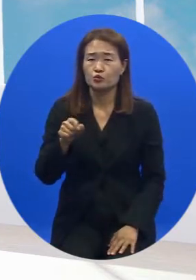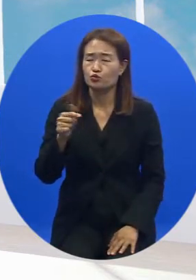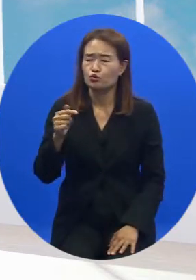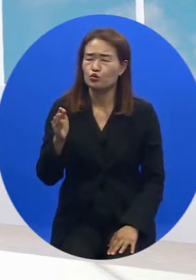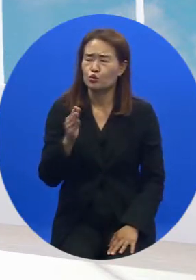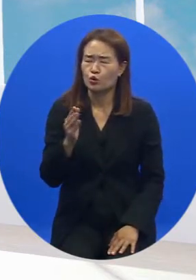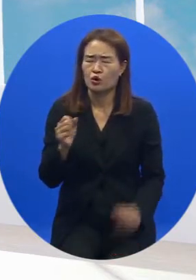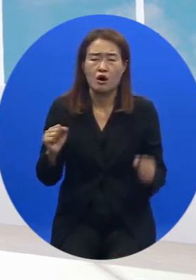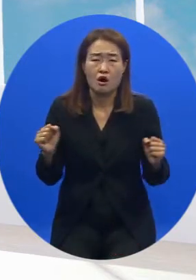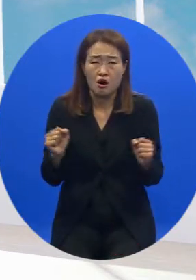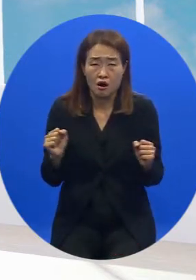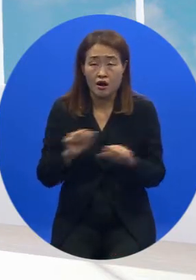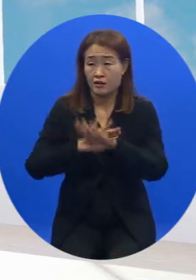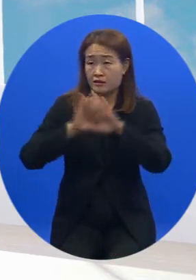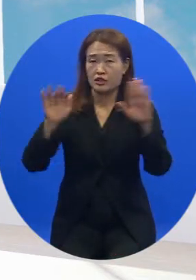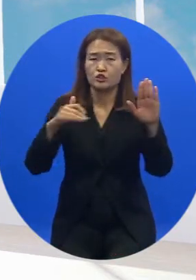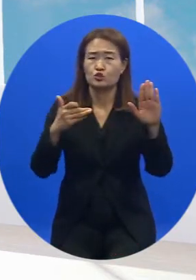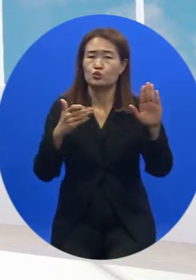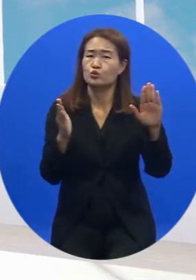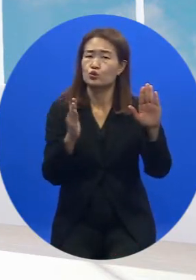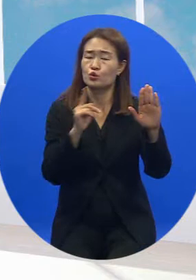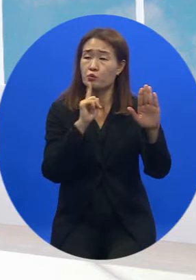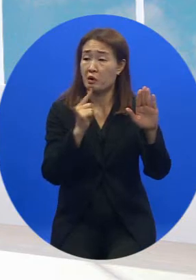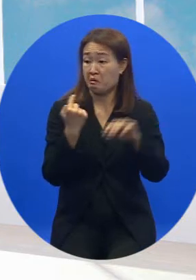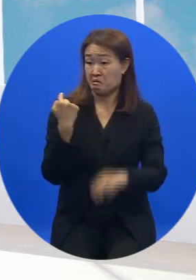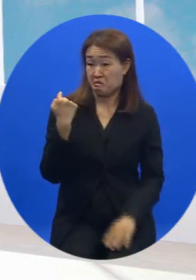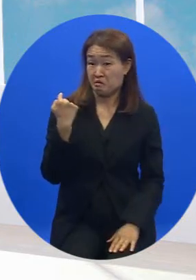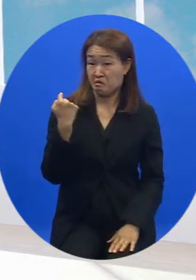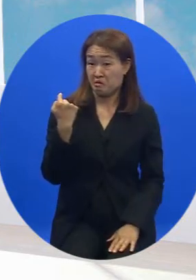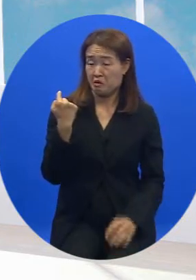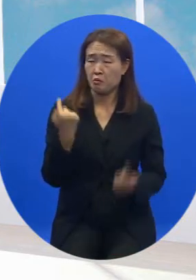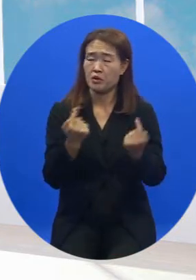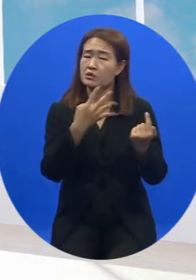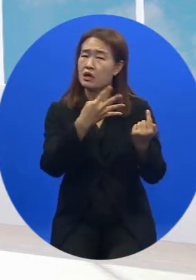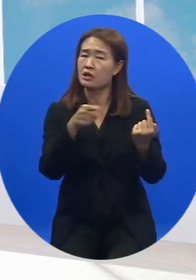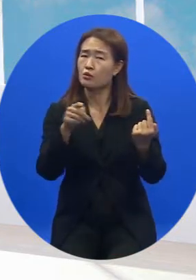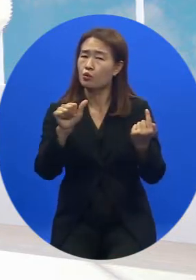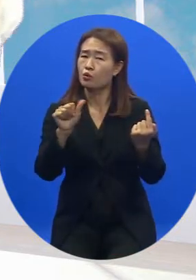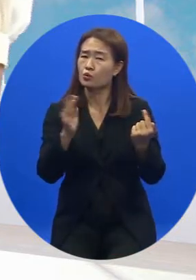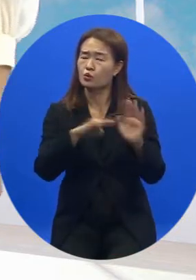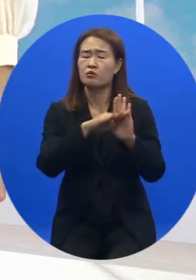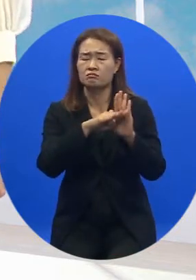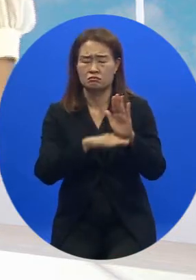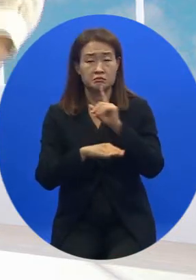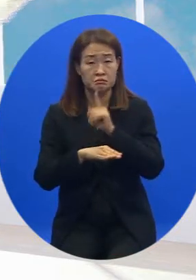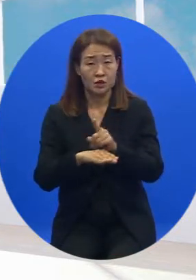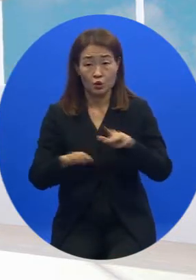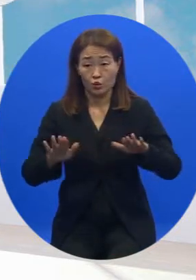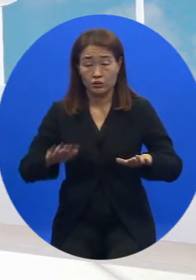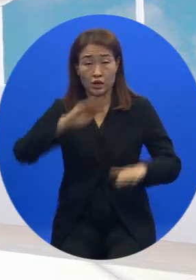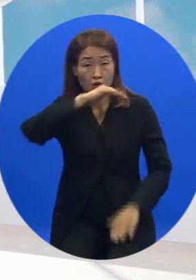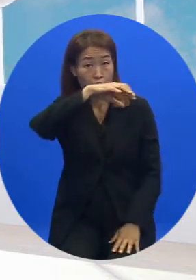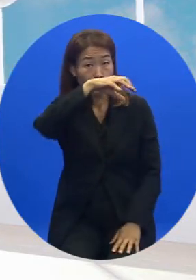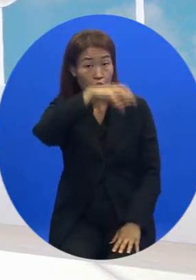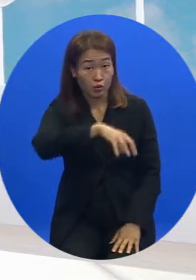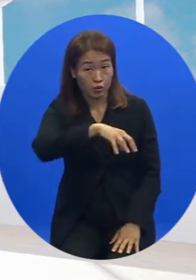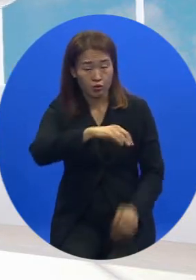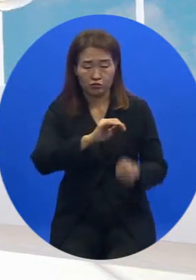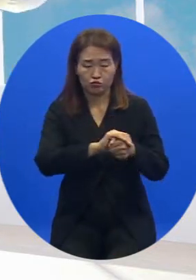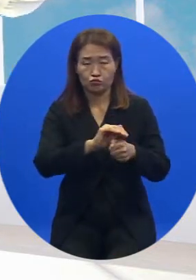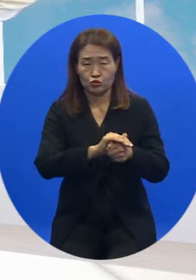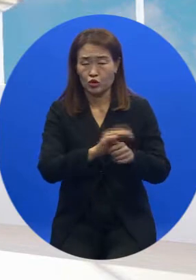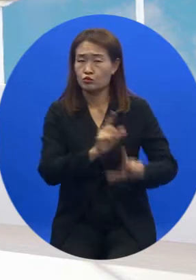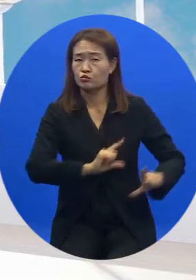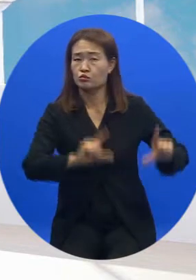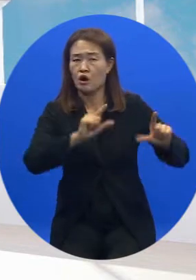출발하면서 쌀쌀했고 한낮에도 서울이 19도에 머물면서 어제보다 4~5도가량 낮겠습니다. 또 오늘까지 강원 영동과